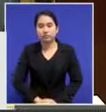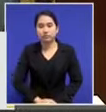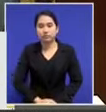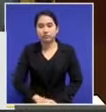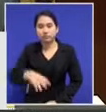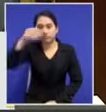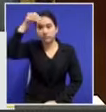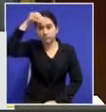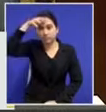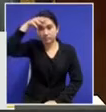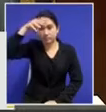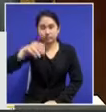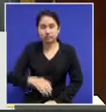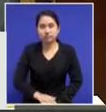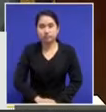ายธนาธรครับ